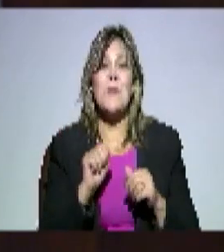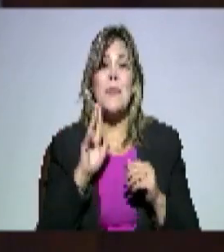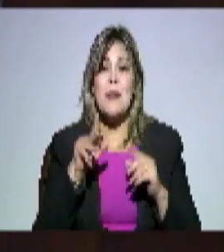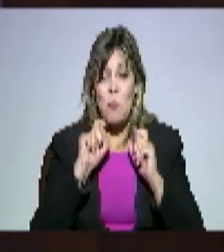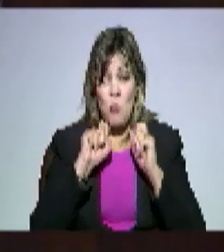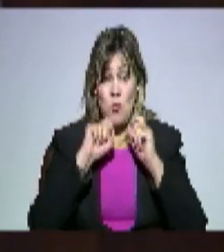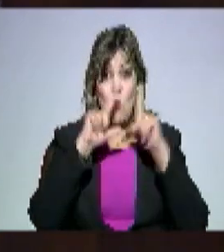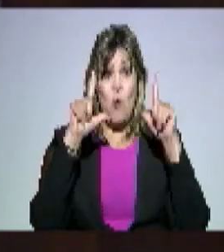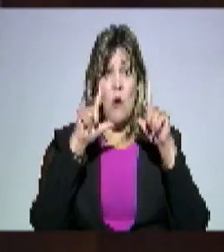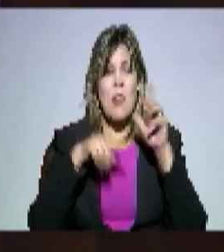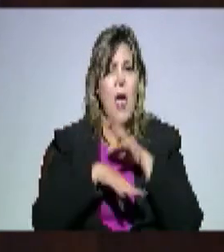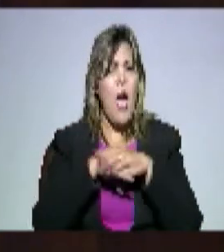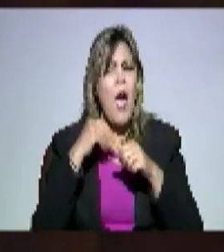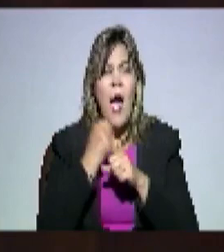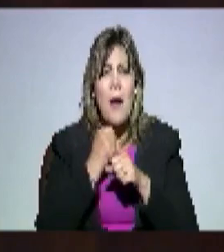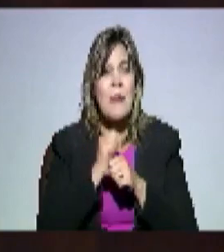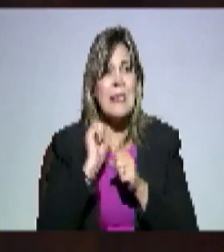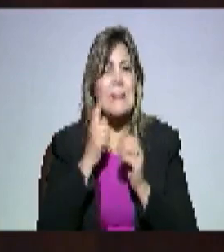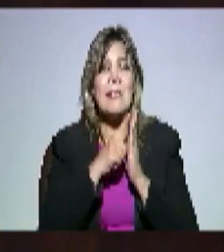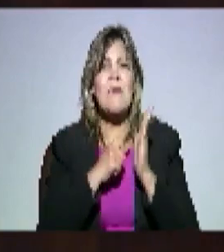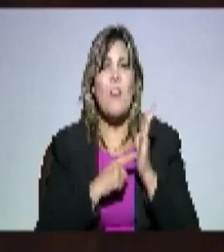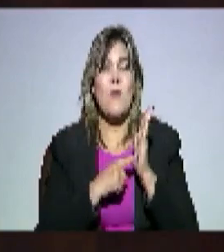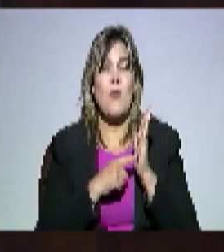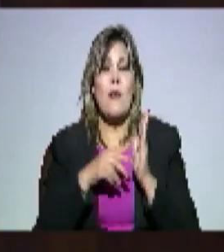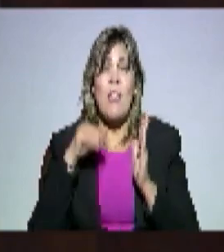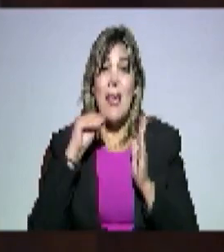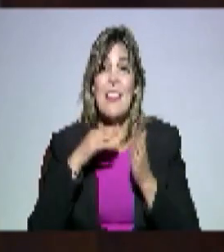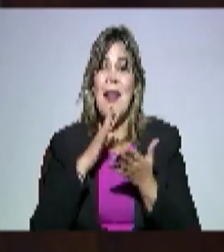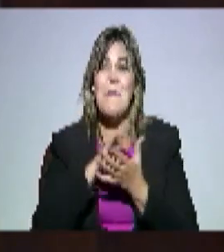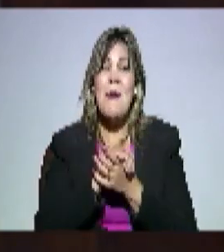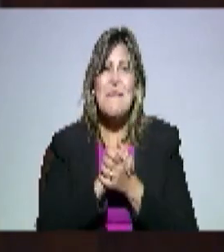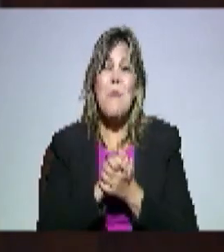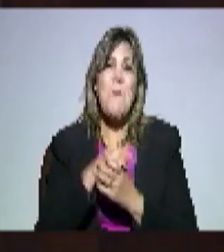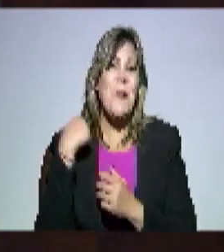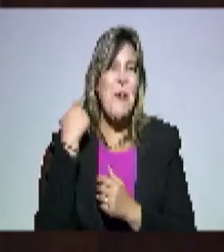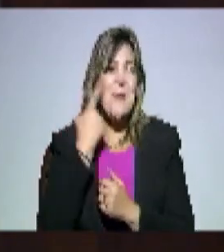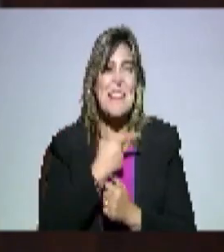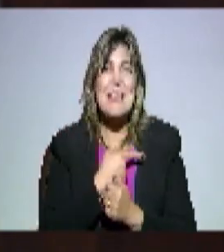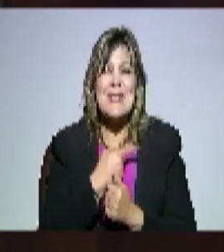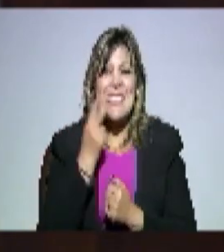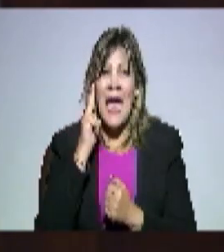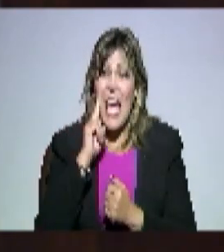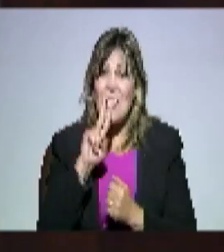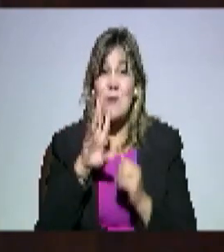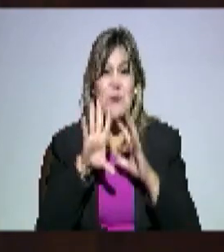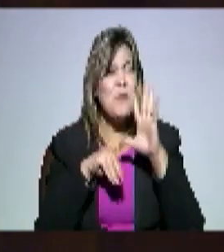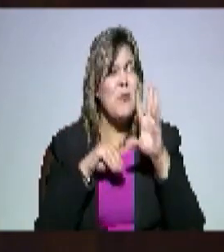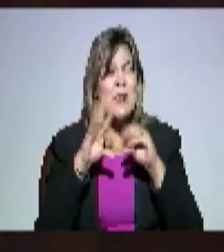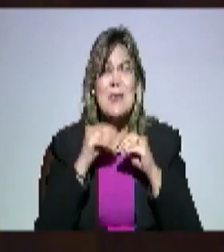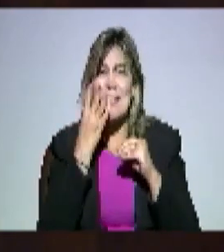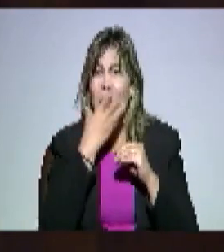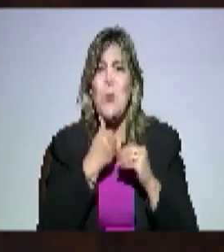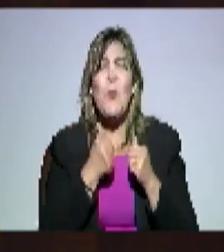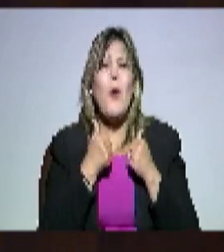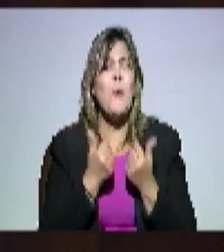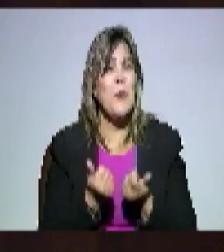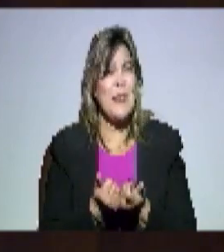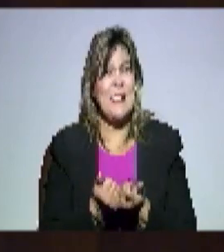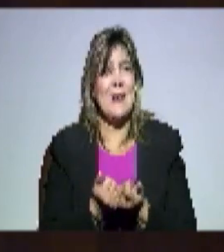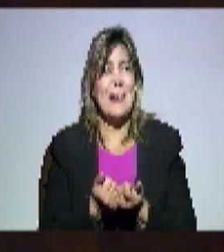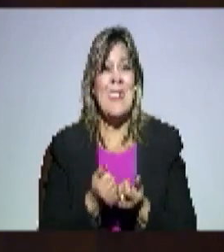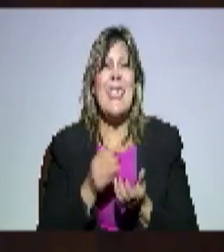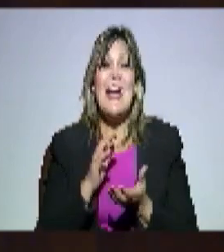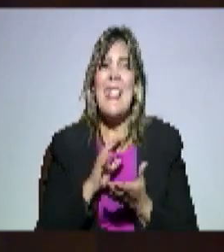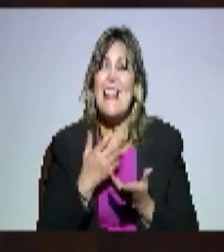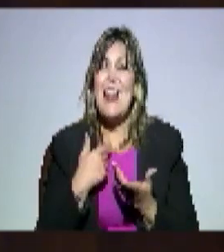لتطبيق وتنفيذ الوصيه فانا لما اتصاحب على القديسين هلاقي قصه بقت حلوه اصحبت على الانبا